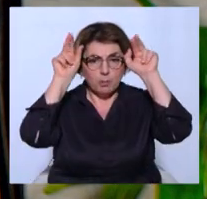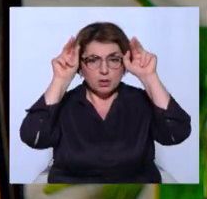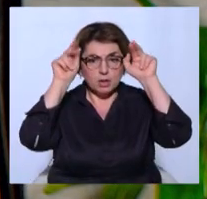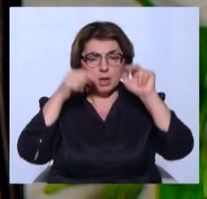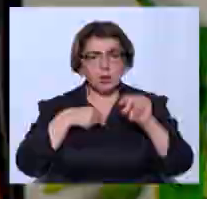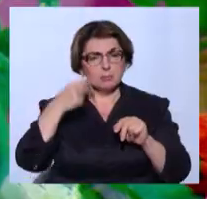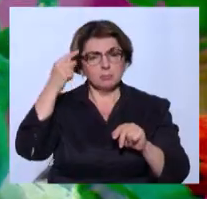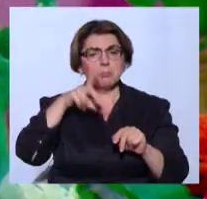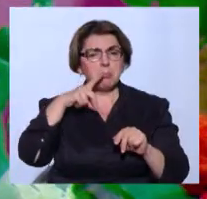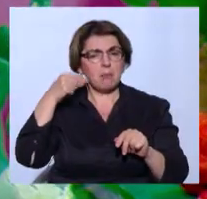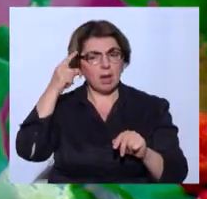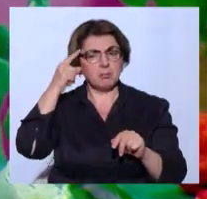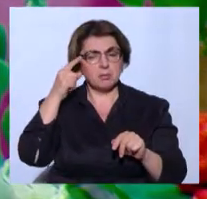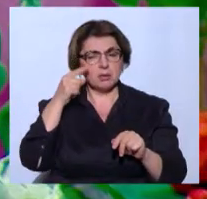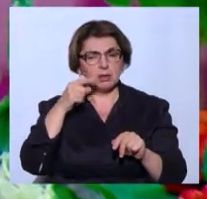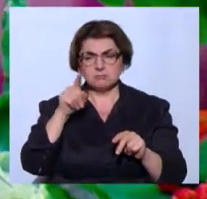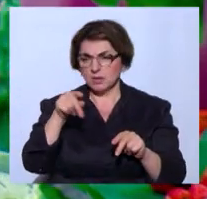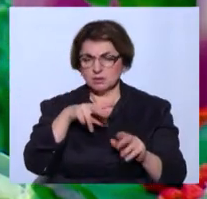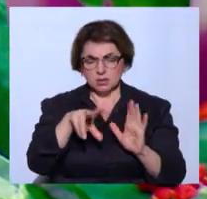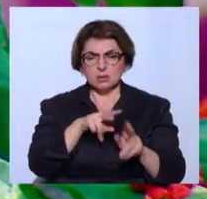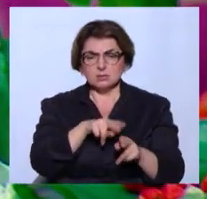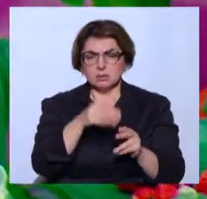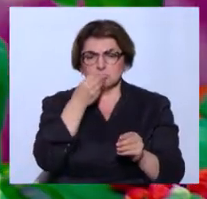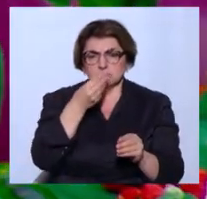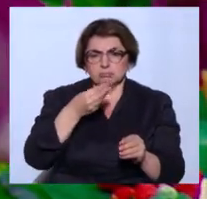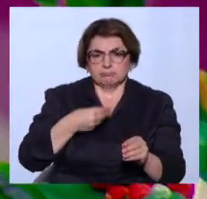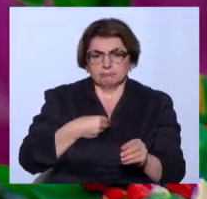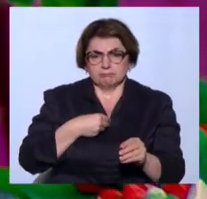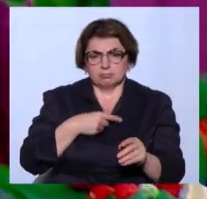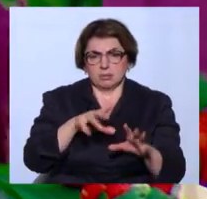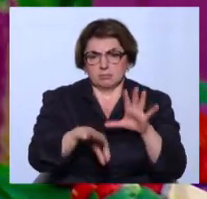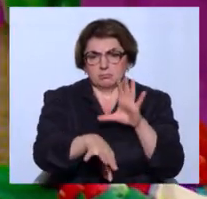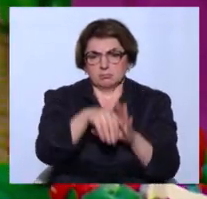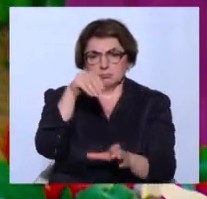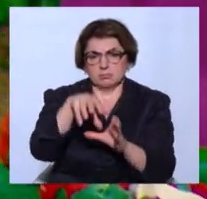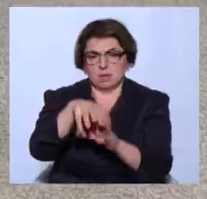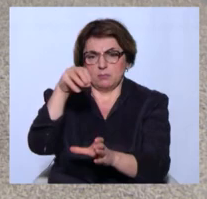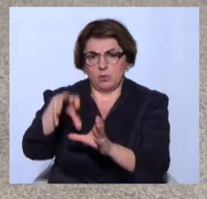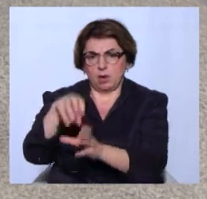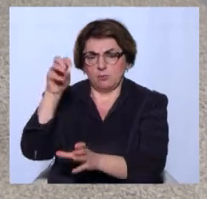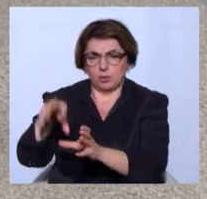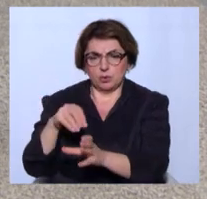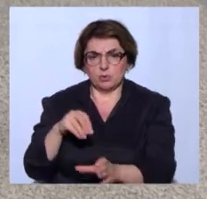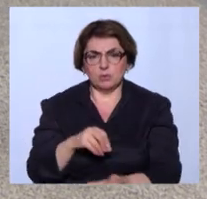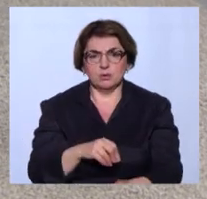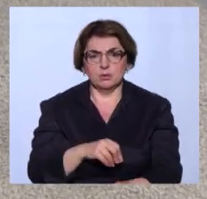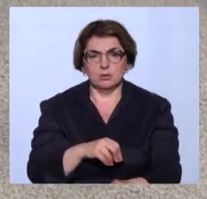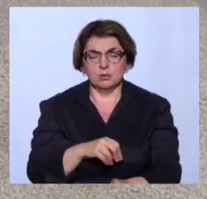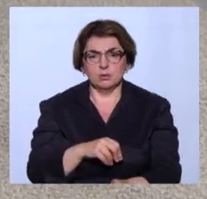კურდღლები, მელა მიფიქრა, რომ სტაფილო არავის დასჭირდებოდა, ეს სტაფილოები ამოიღო